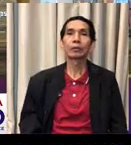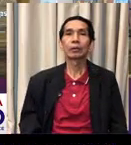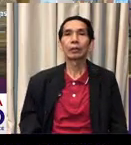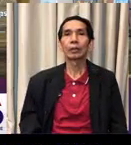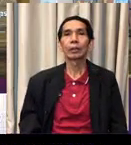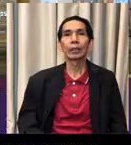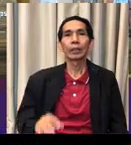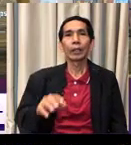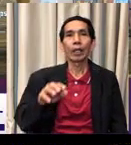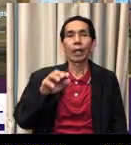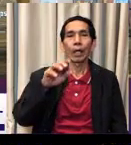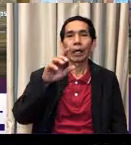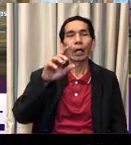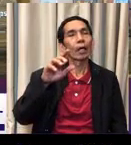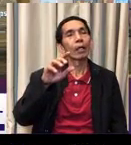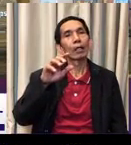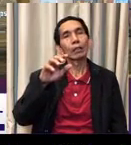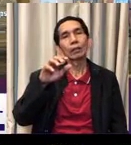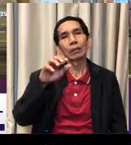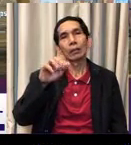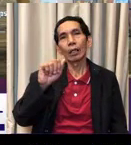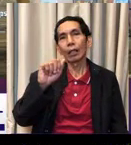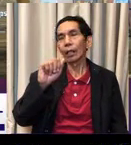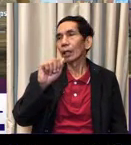Konsehal, si Irma Alfonso ng District 1 and